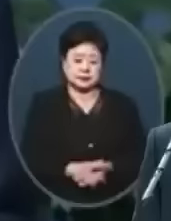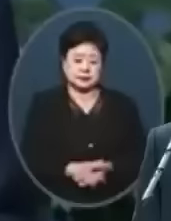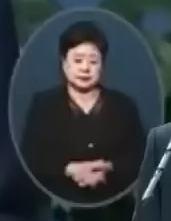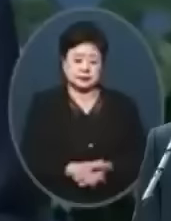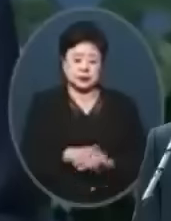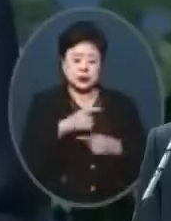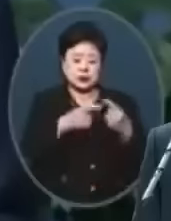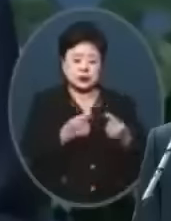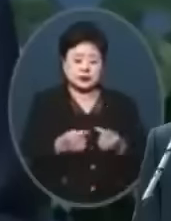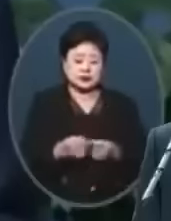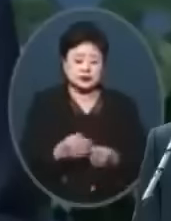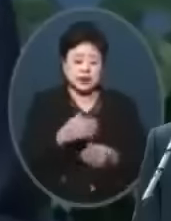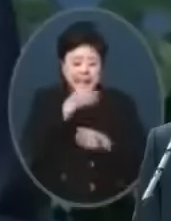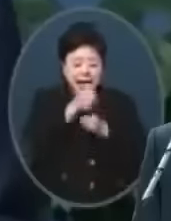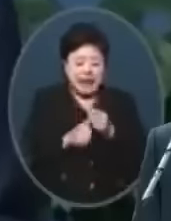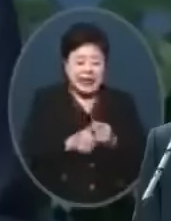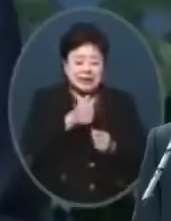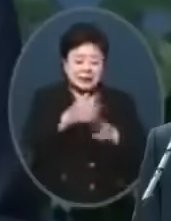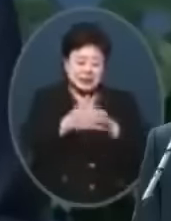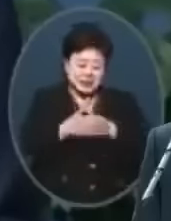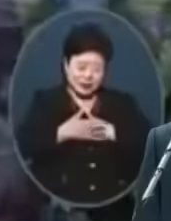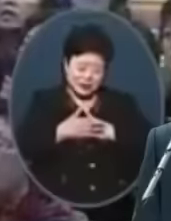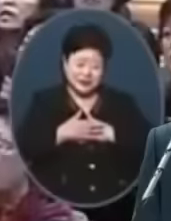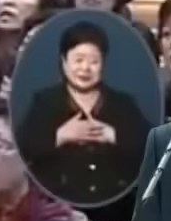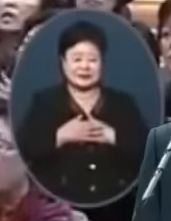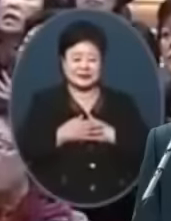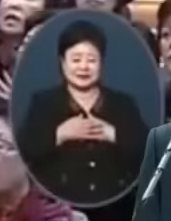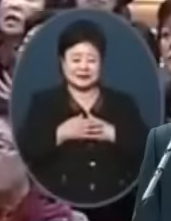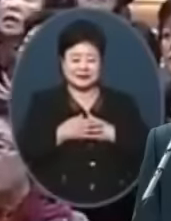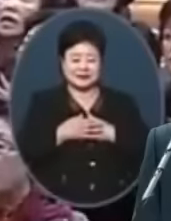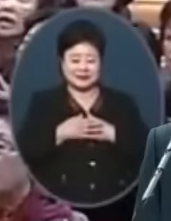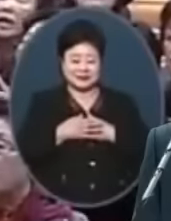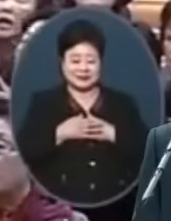한번 따라 말씀해 주세요. 하나님이 죄를